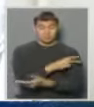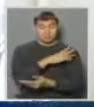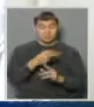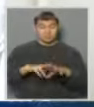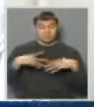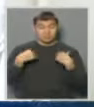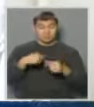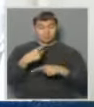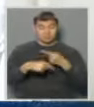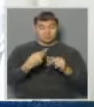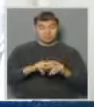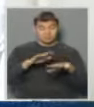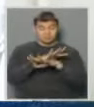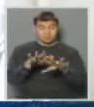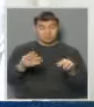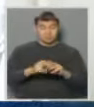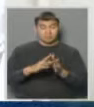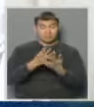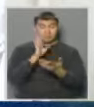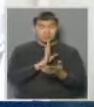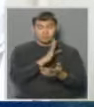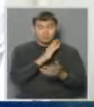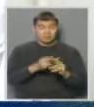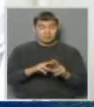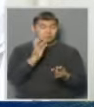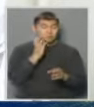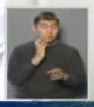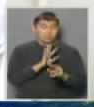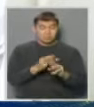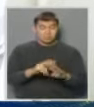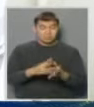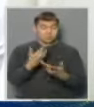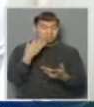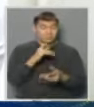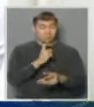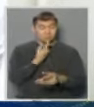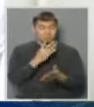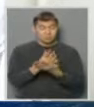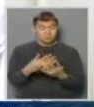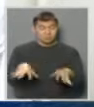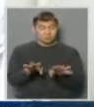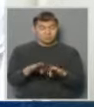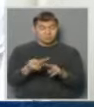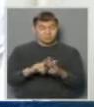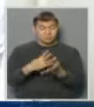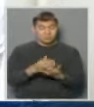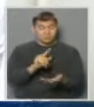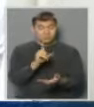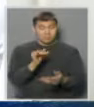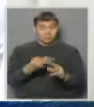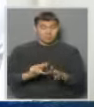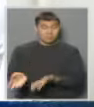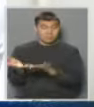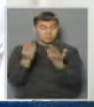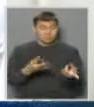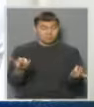сау болып, ұрпағымыз аман есен болу үшін, жүкті әйелдеріміз жеңіліп бауырын қолына алу үшін, бірбесімен Pfizer вакцинасын алуға мен